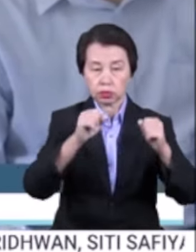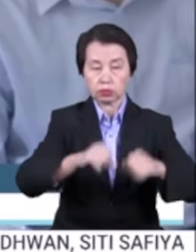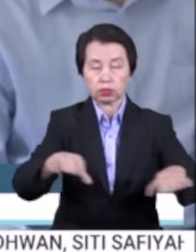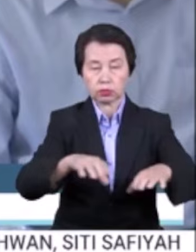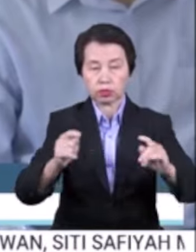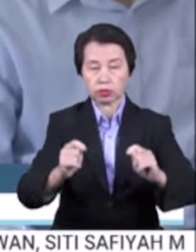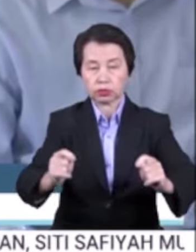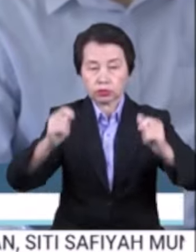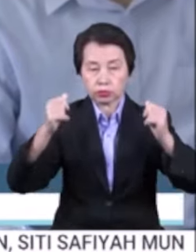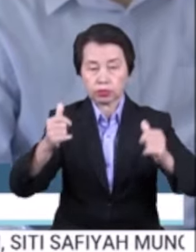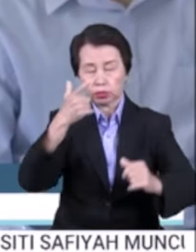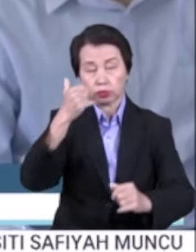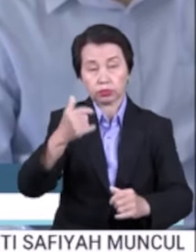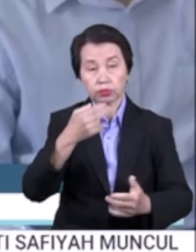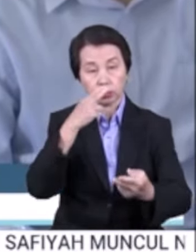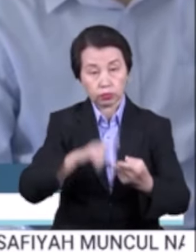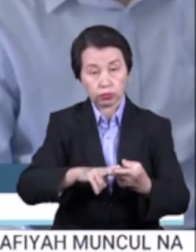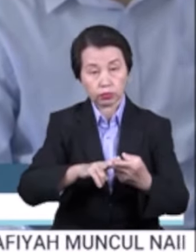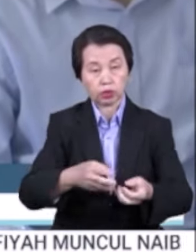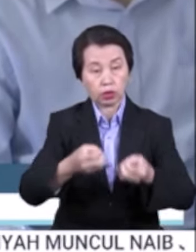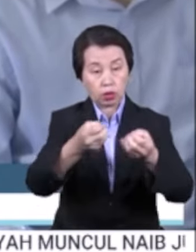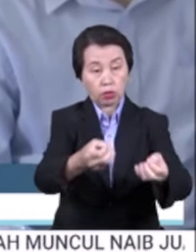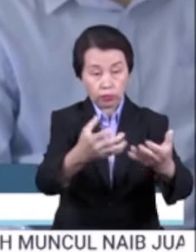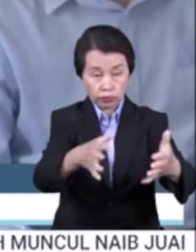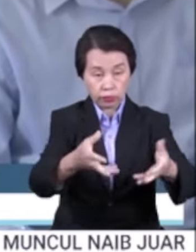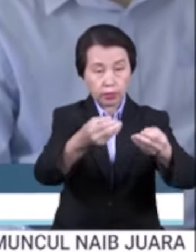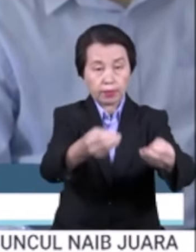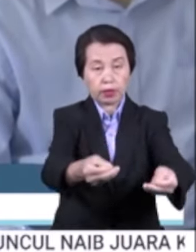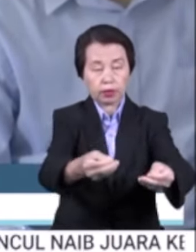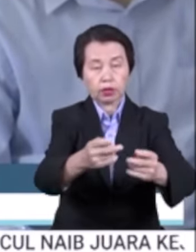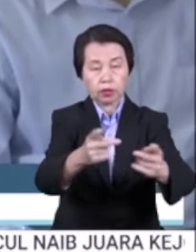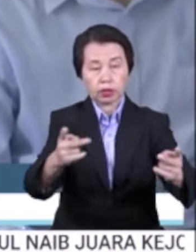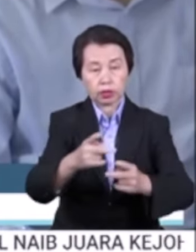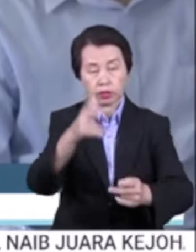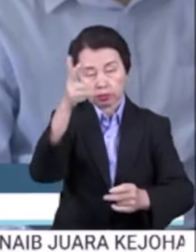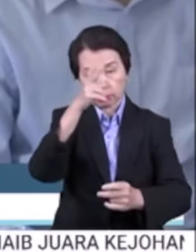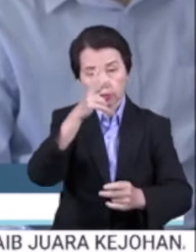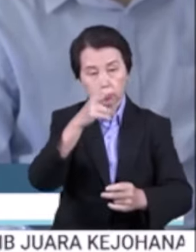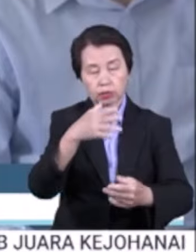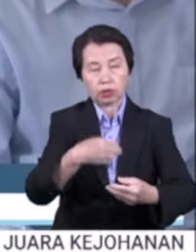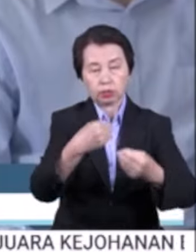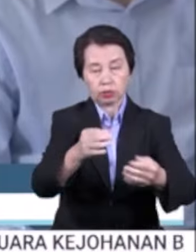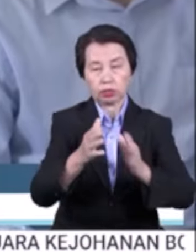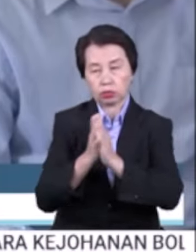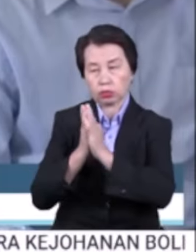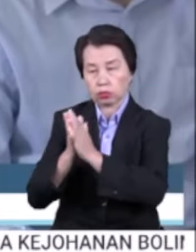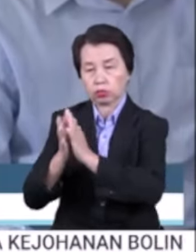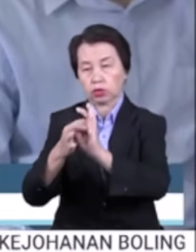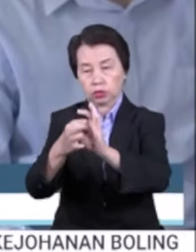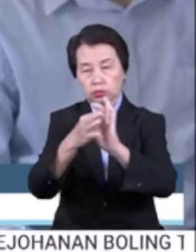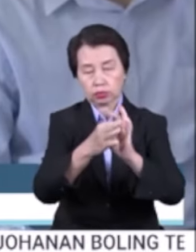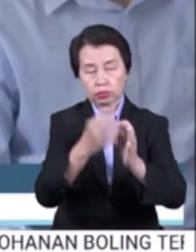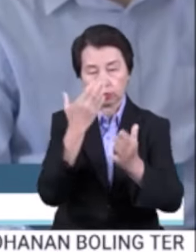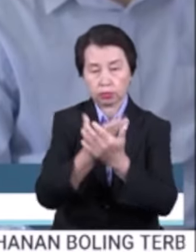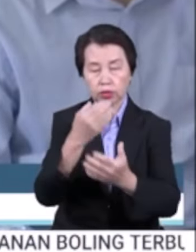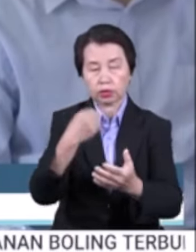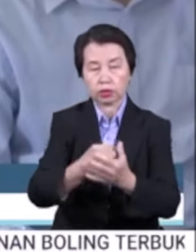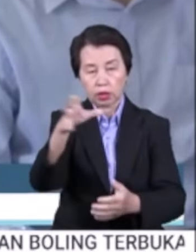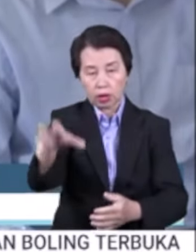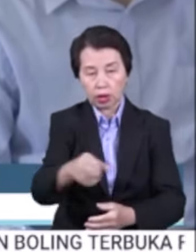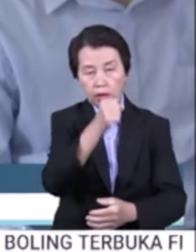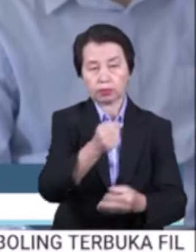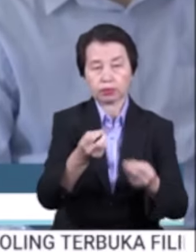segera. Surat tawaran telah dikeluarkan, kawasan kerajaan negeri telah memberikan kerjasama yang baik dalam pengambil